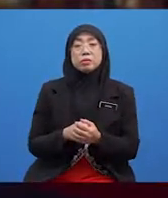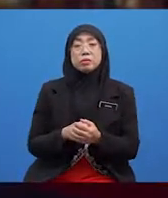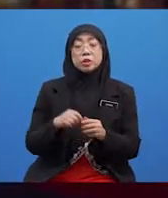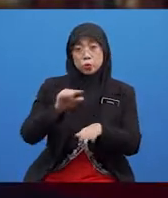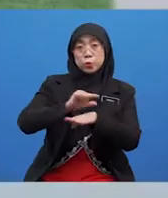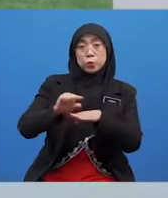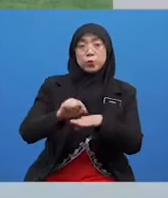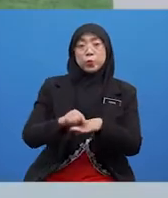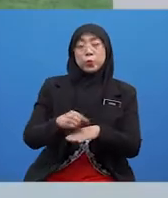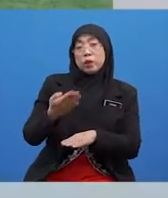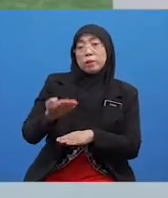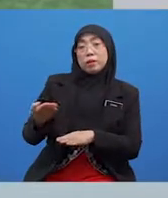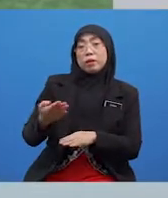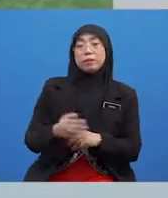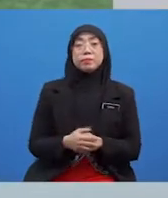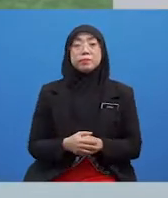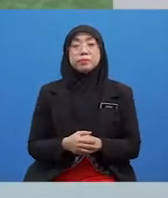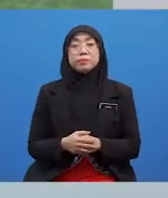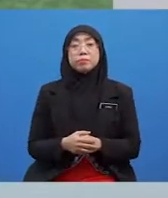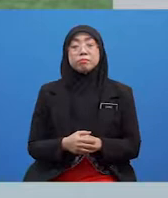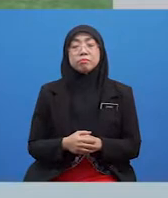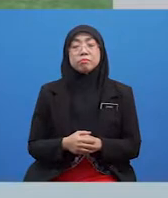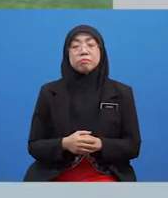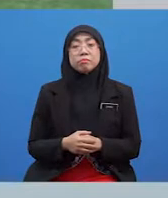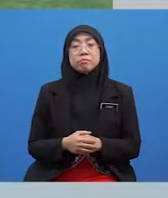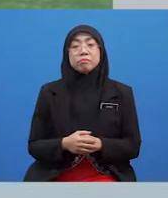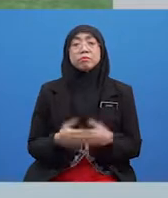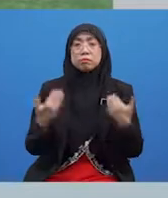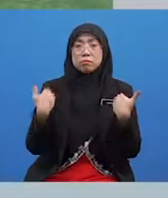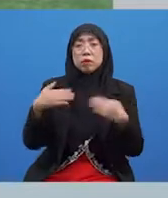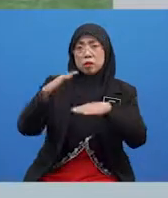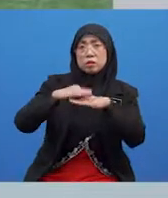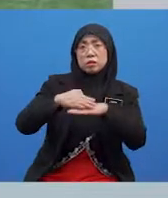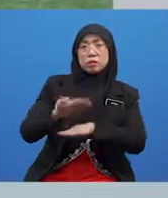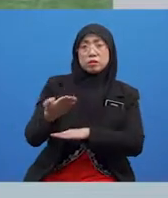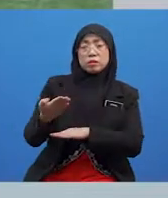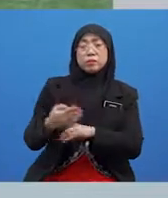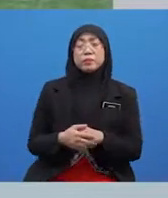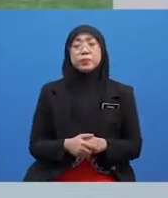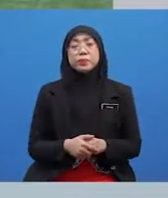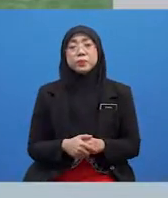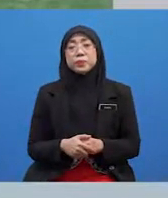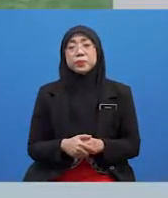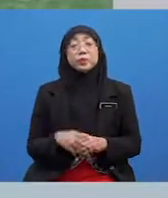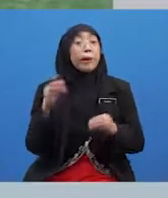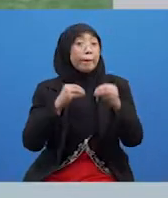pula, ia melibatkan kebolehan berlari sambil mengawal bola ke kiri, ke kanan,